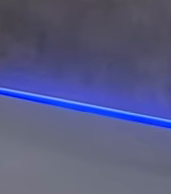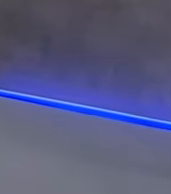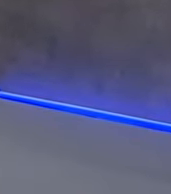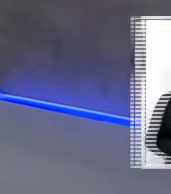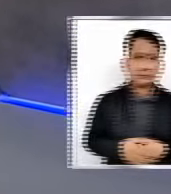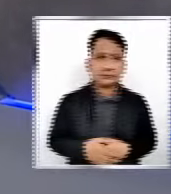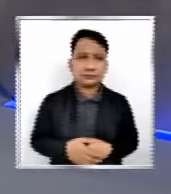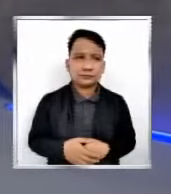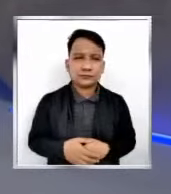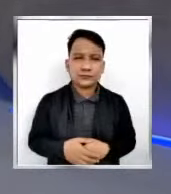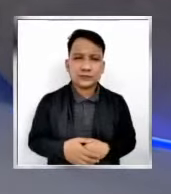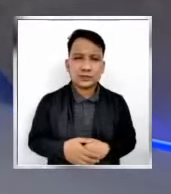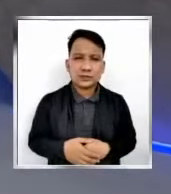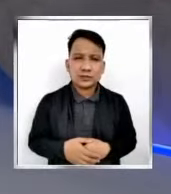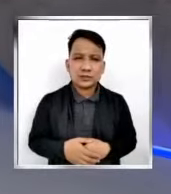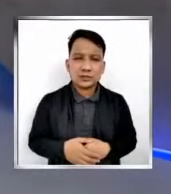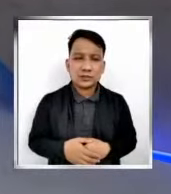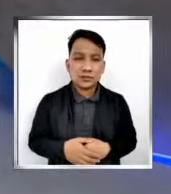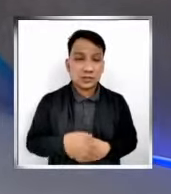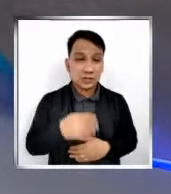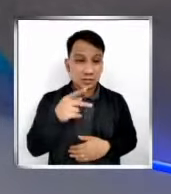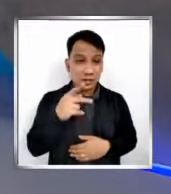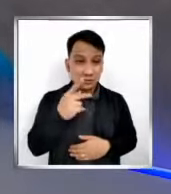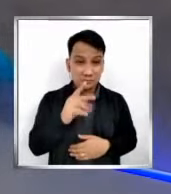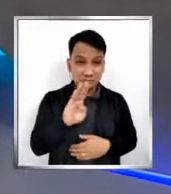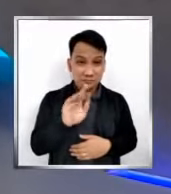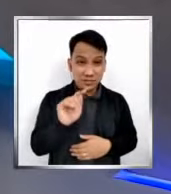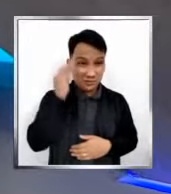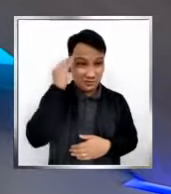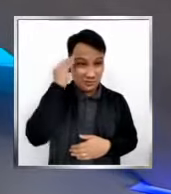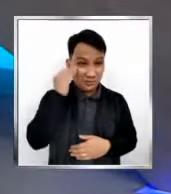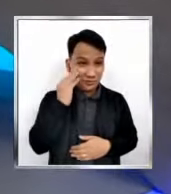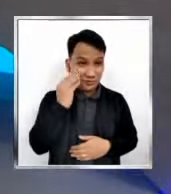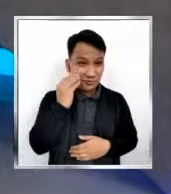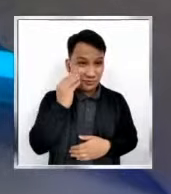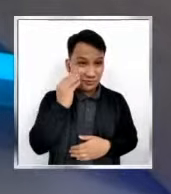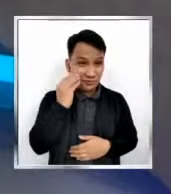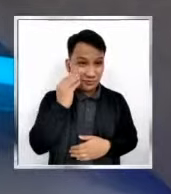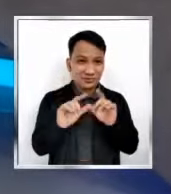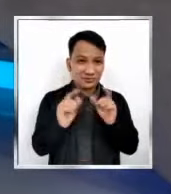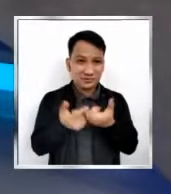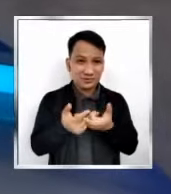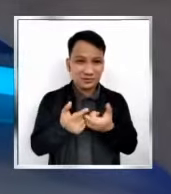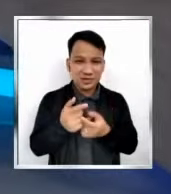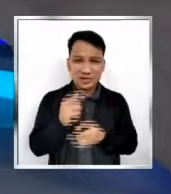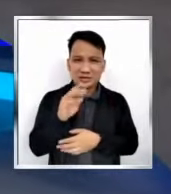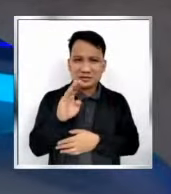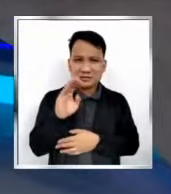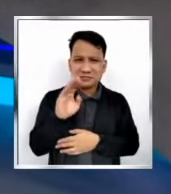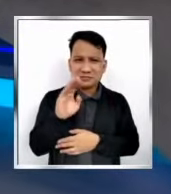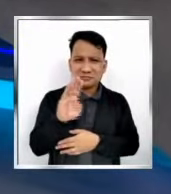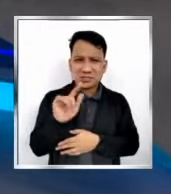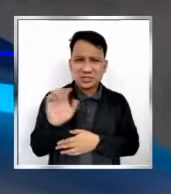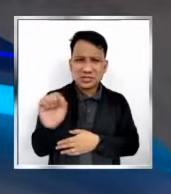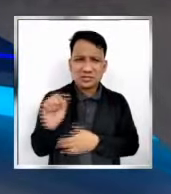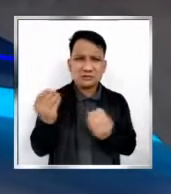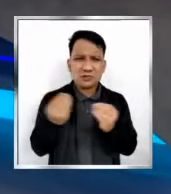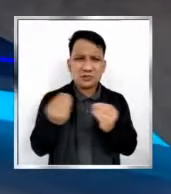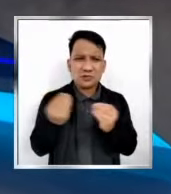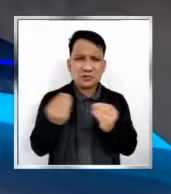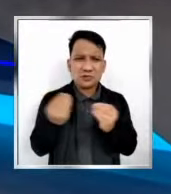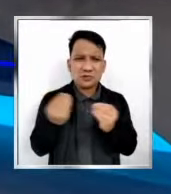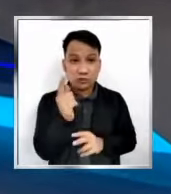Nabasag ng K-pop royalty na BTS ang sarili nilang record for most number of views in YouTube in 24 hours